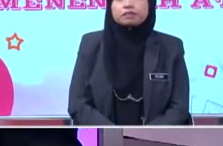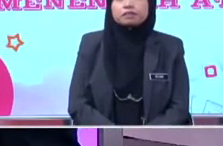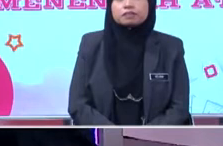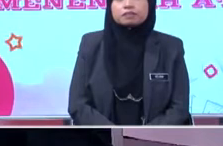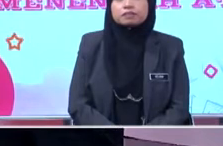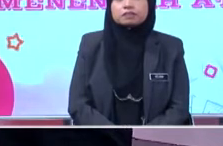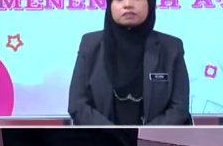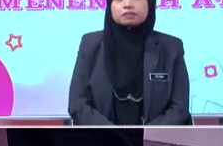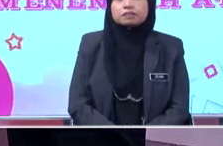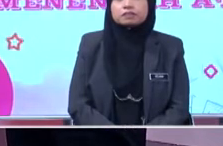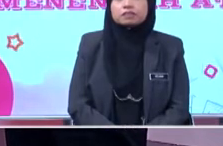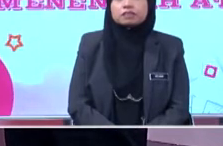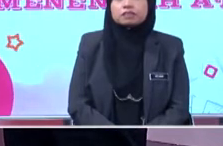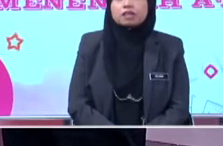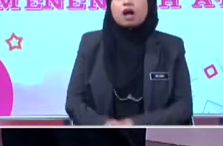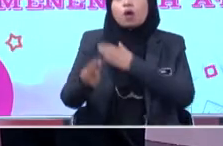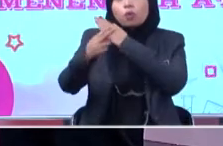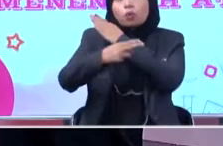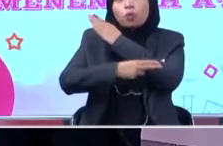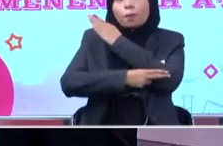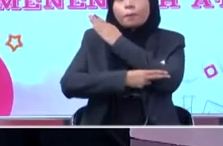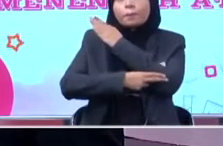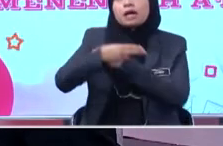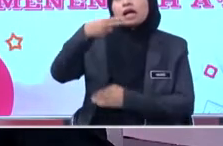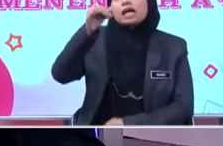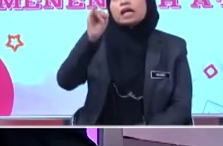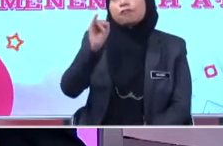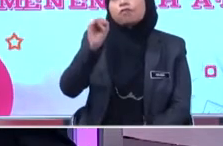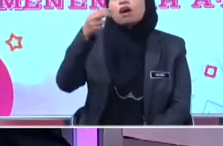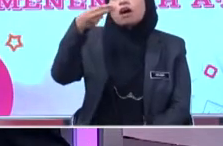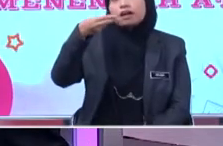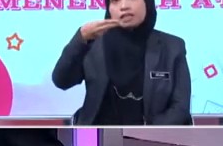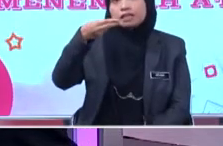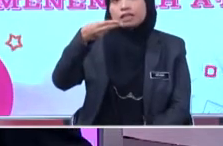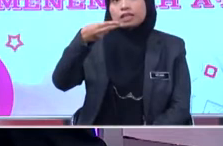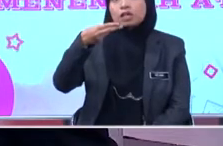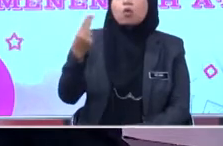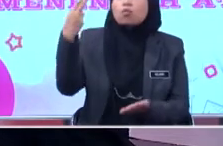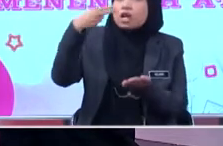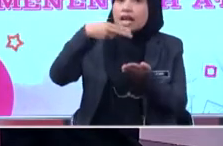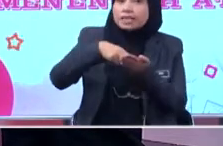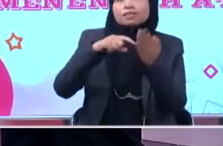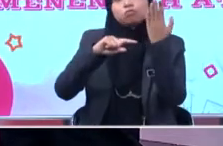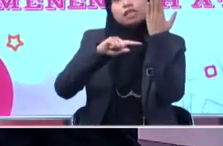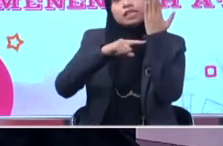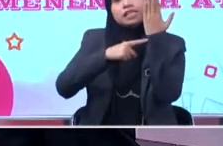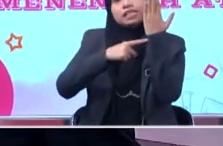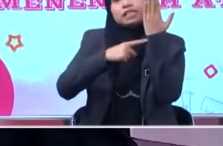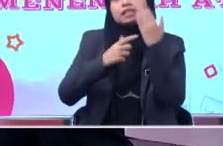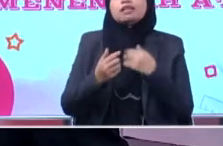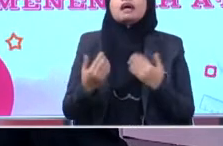Oke hukum ikhfa Haqiqi yang tadi seolah Malik bahwa